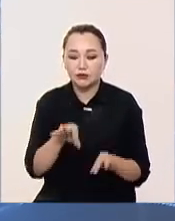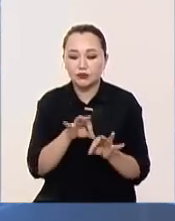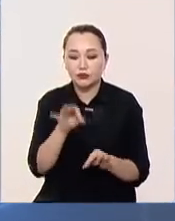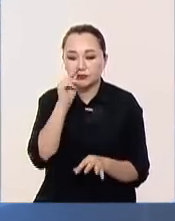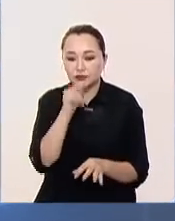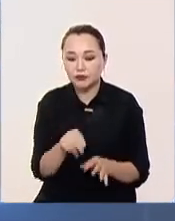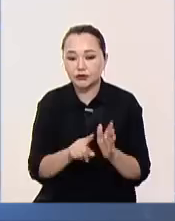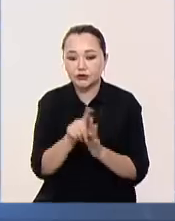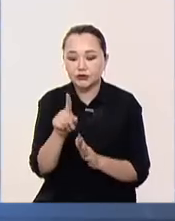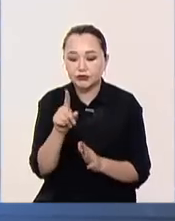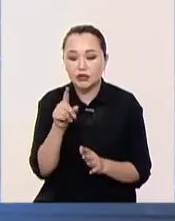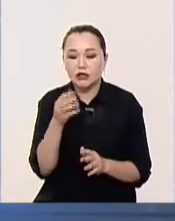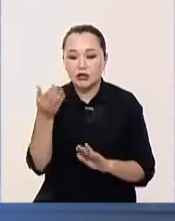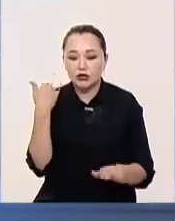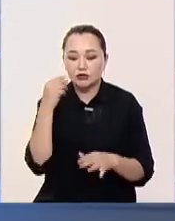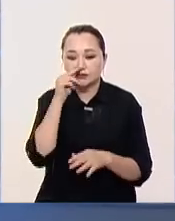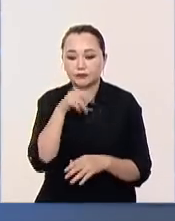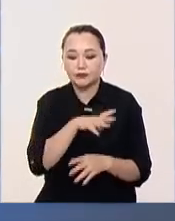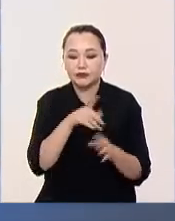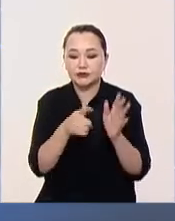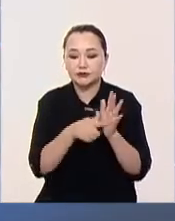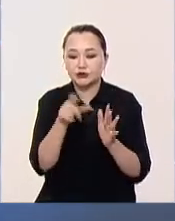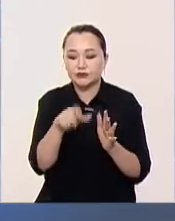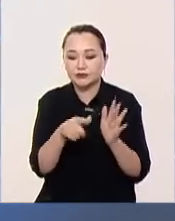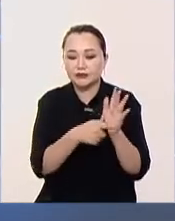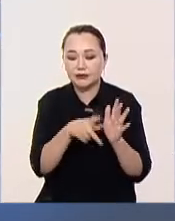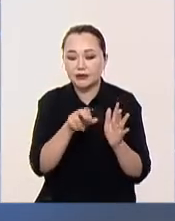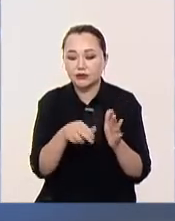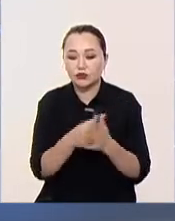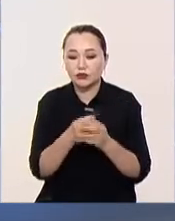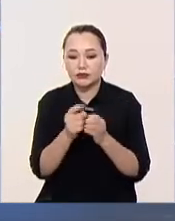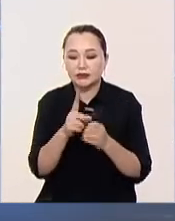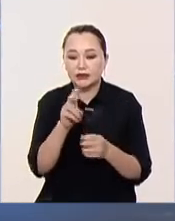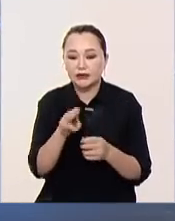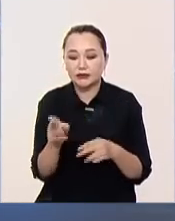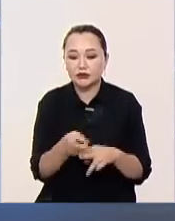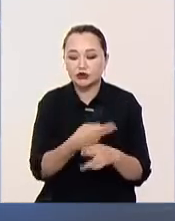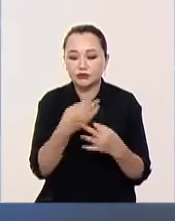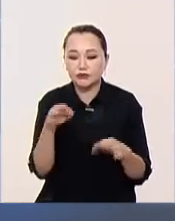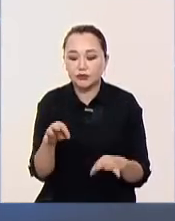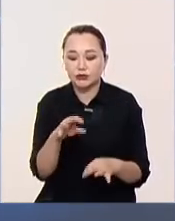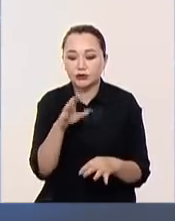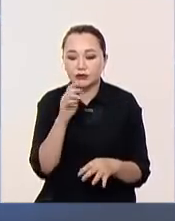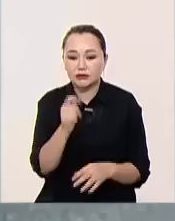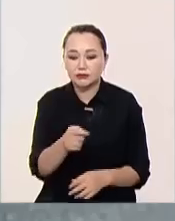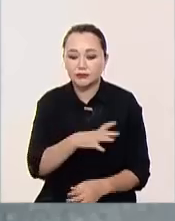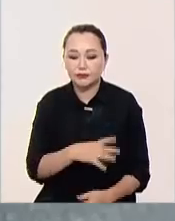отыр. Осыған дейін кінәлі деп танылған 7 адамға 7 жылдан 11 жылға дейін бас бостандығынан айыру жазасы тағайындалған еді.